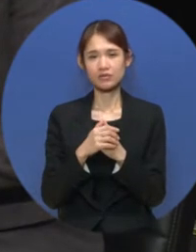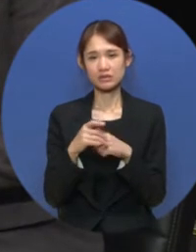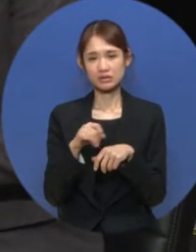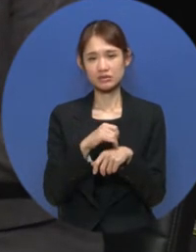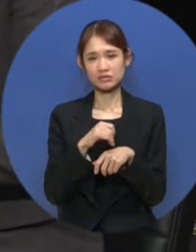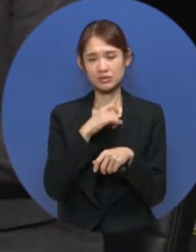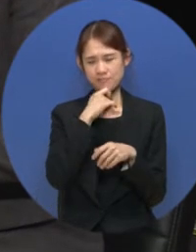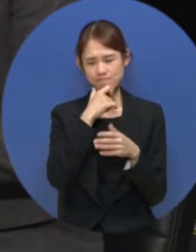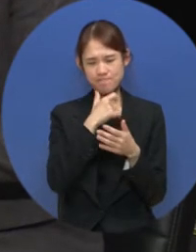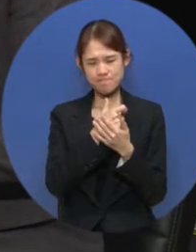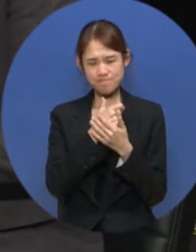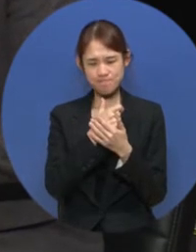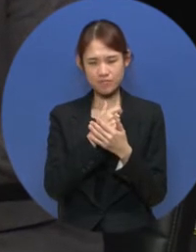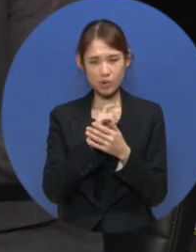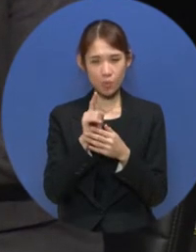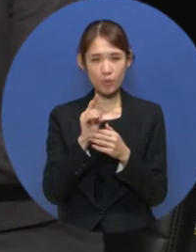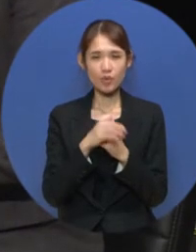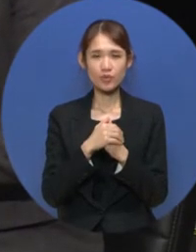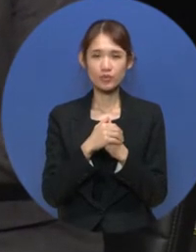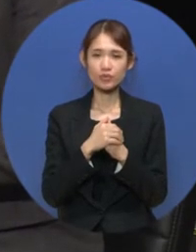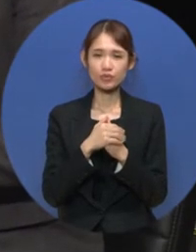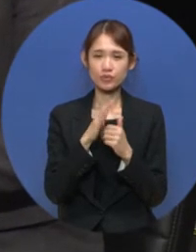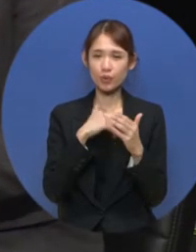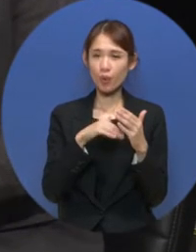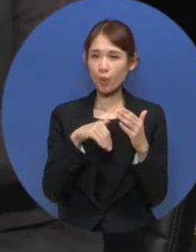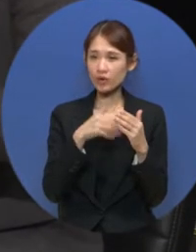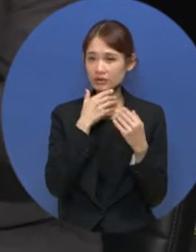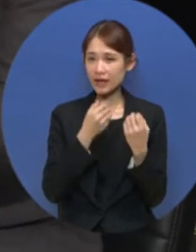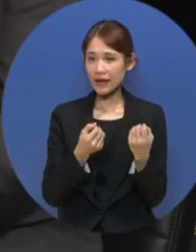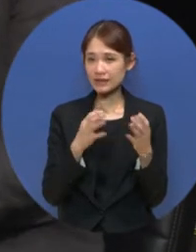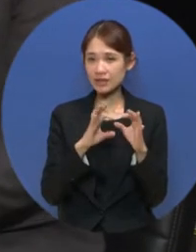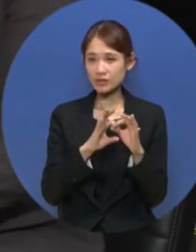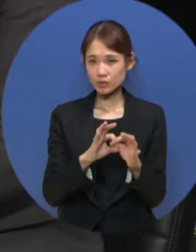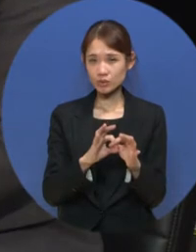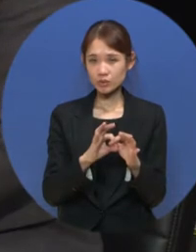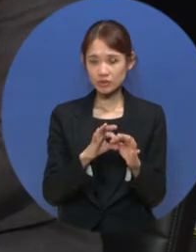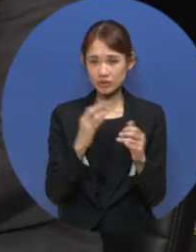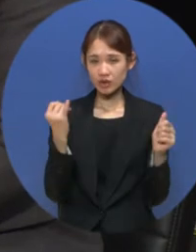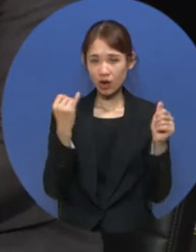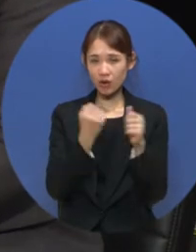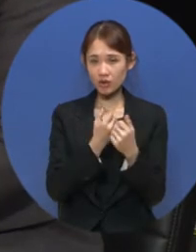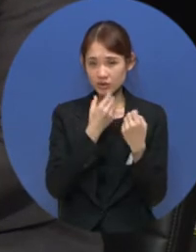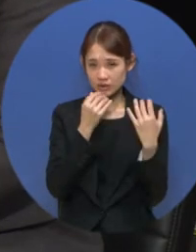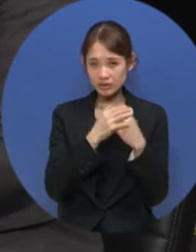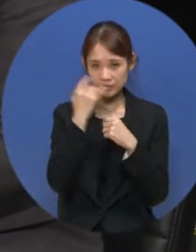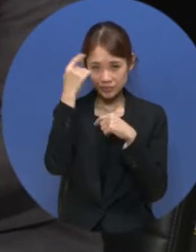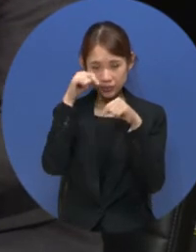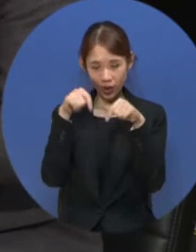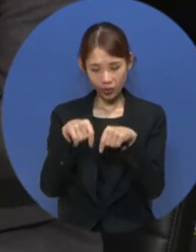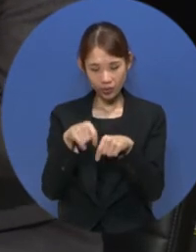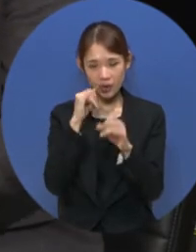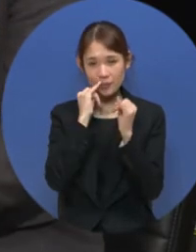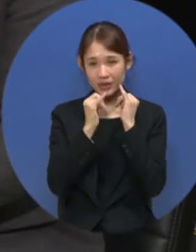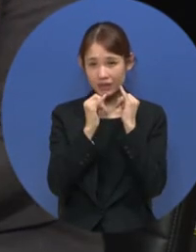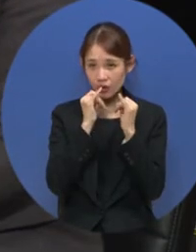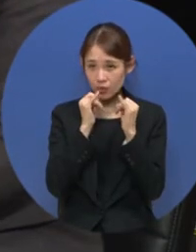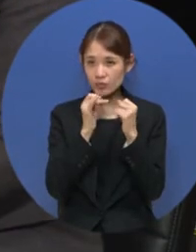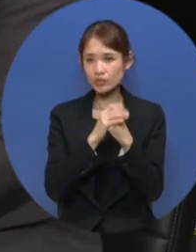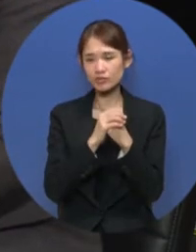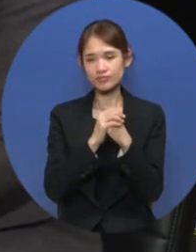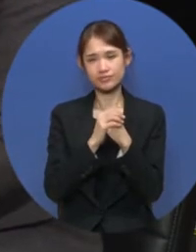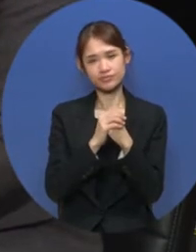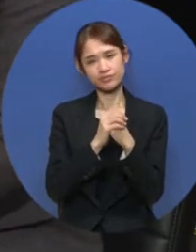특히나 근데 좀 인상 깊었던 부분들은 이제 그런 공식적인 행사, 뭐 결혼식이라든가 아니면 면접 인터뷰나 이제 이런